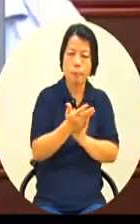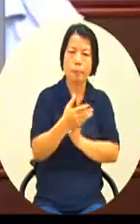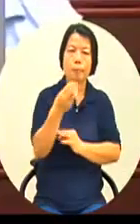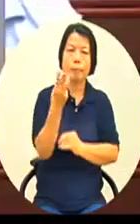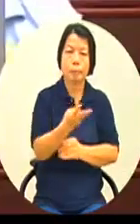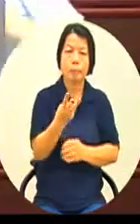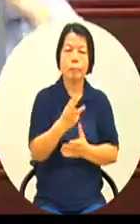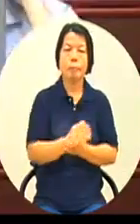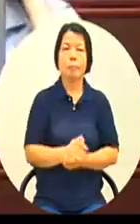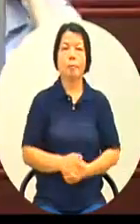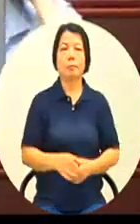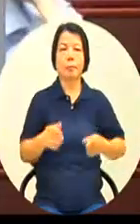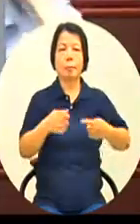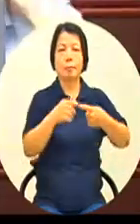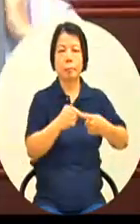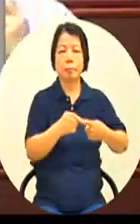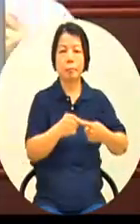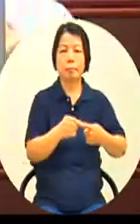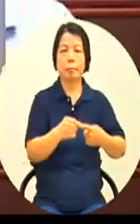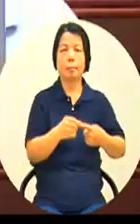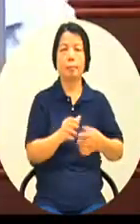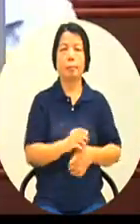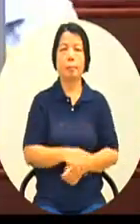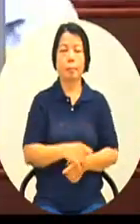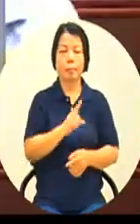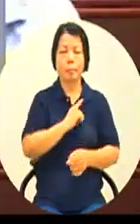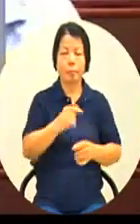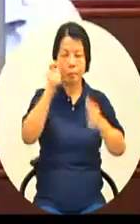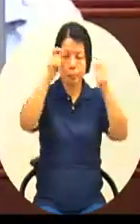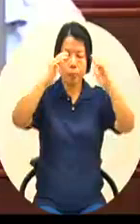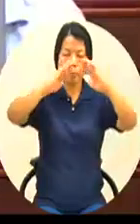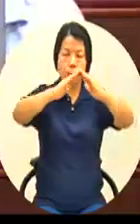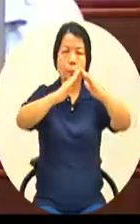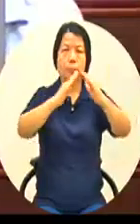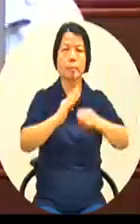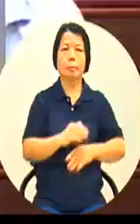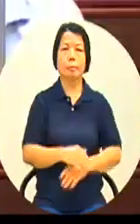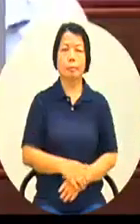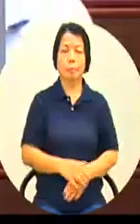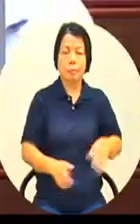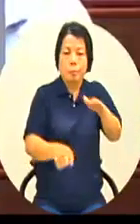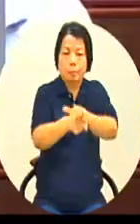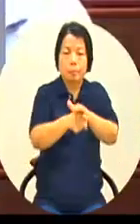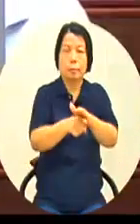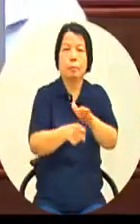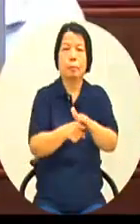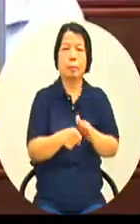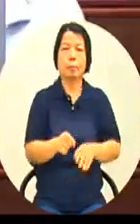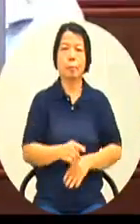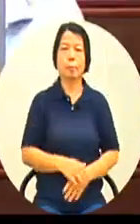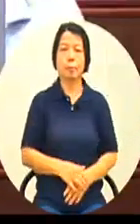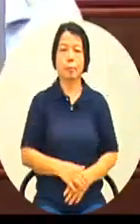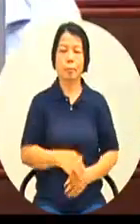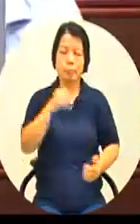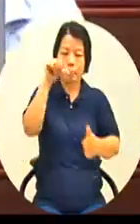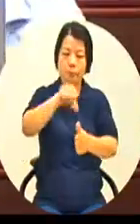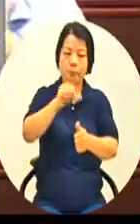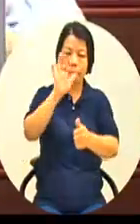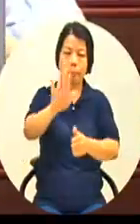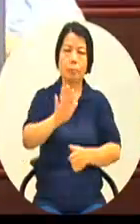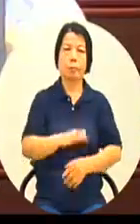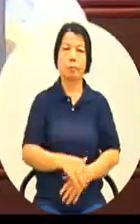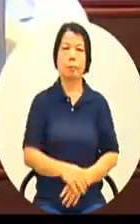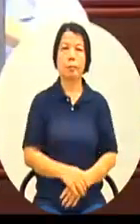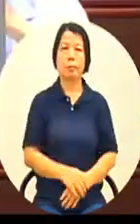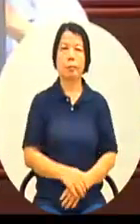大的种类啦，吼、哦。就是讲咱本市的市民，伫咱本市违规，啊，所以有开单。第二种